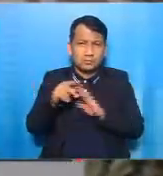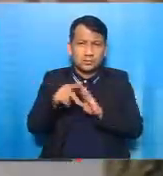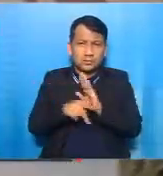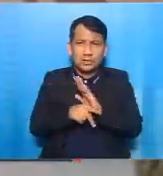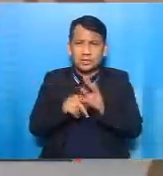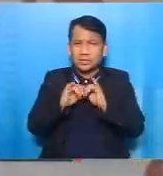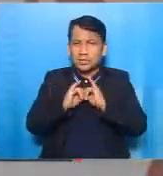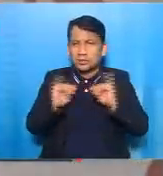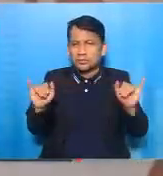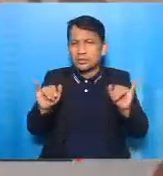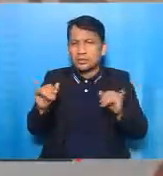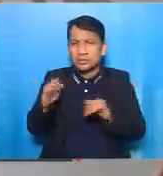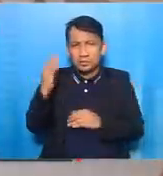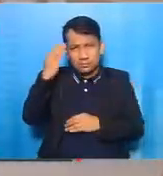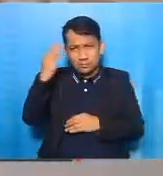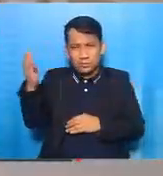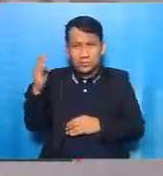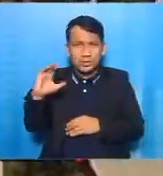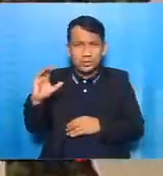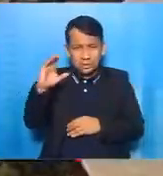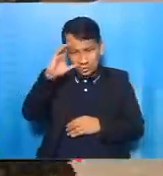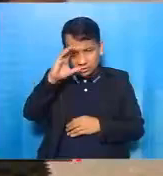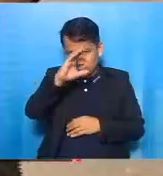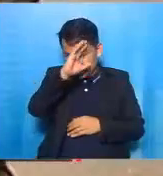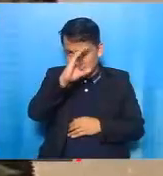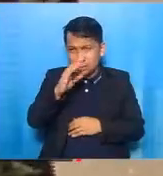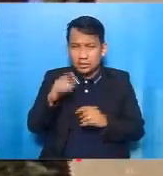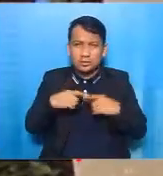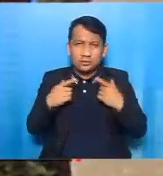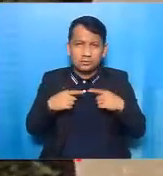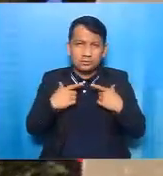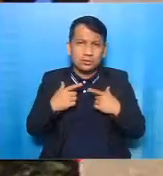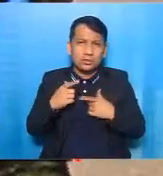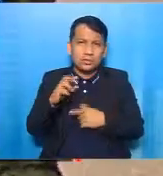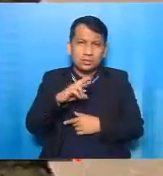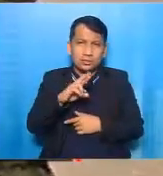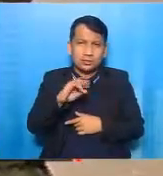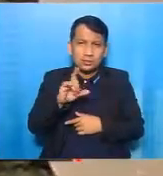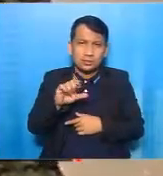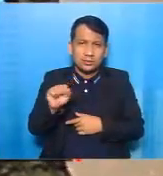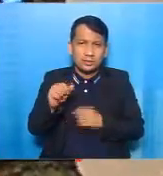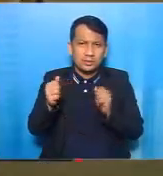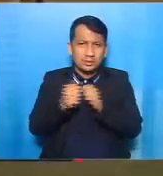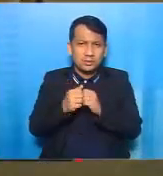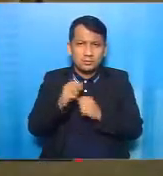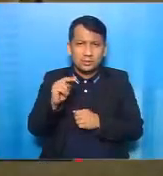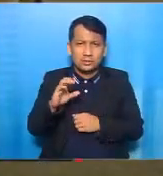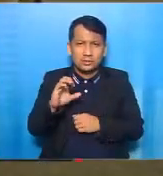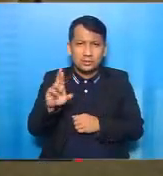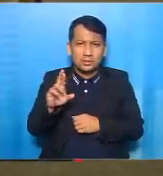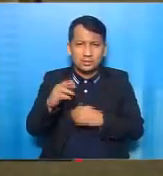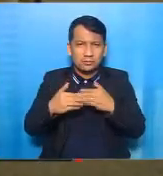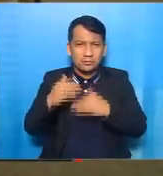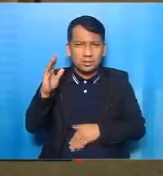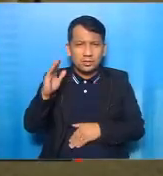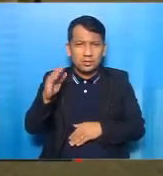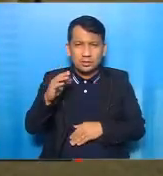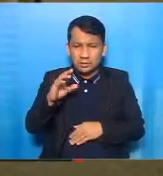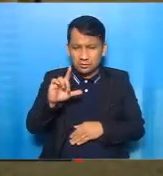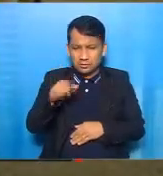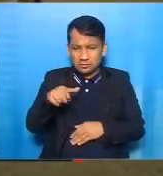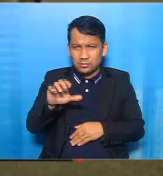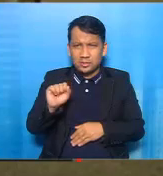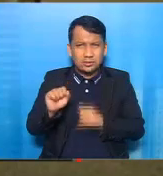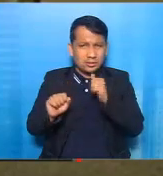sa Metro Manila, Bulacan, Cavite, Laguna at Rizal na kasama sa NCR Plus. Bagay na tinabla ng mayor ng